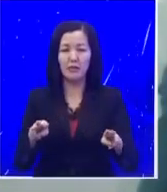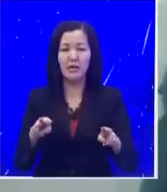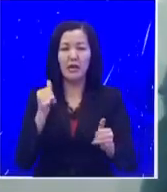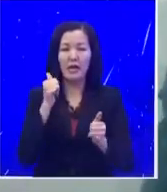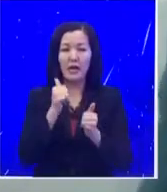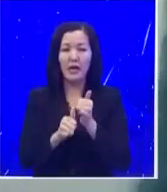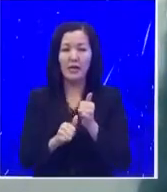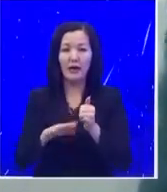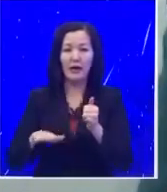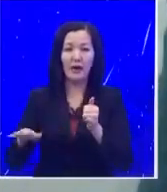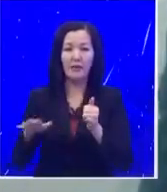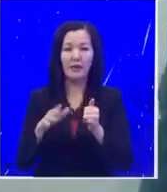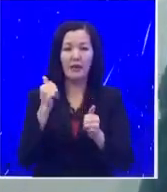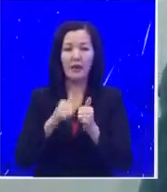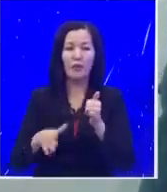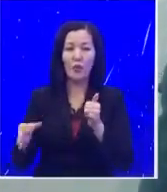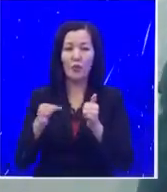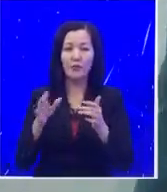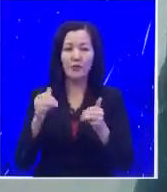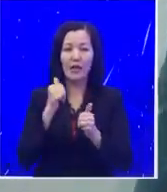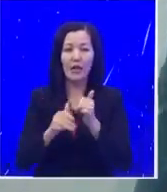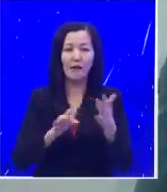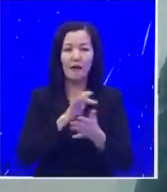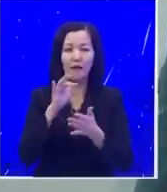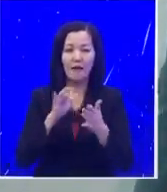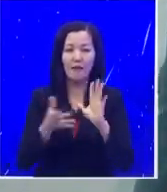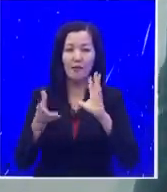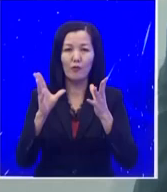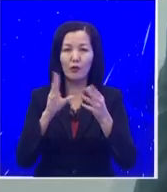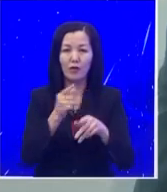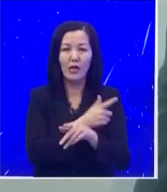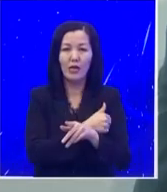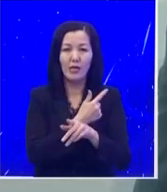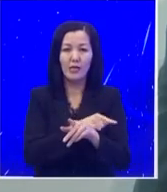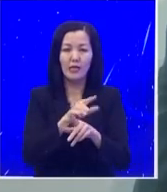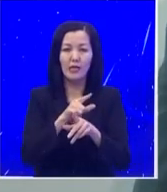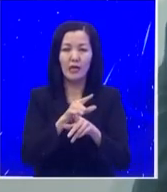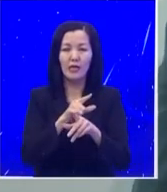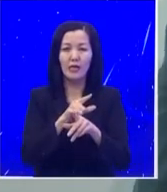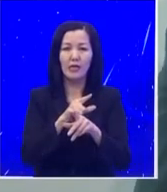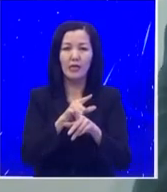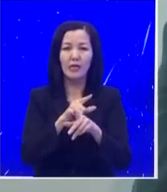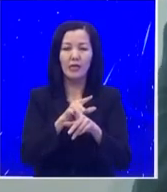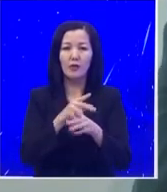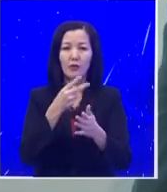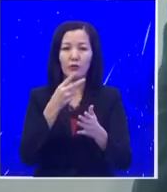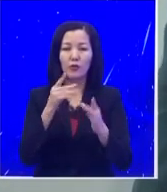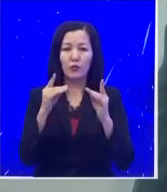әр аймақта, әр облыста, әр қалада осындай клиникалық стационар, провизорлық стационарлар, төсек